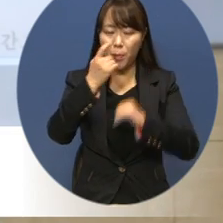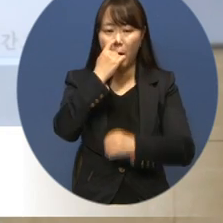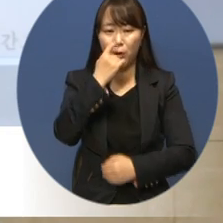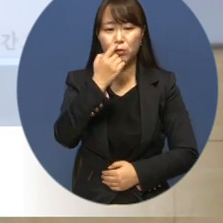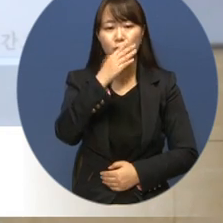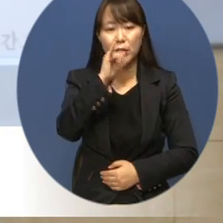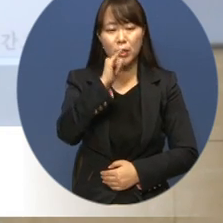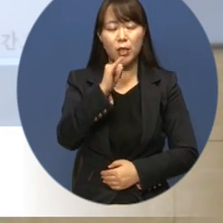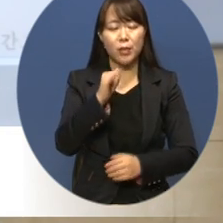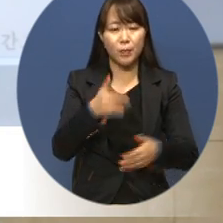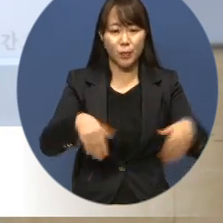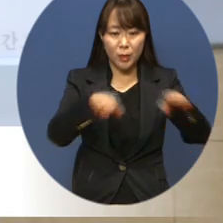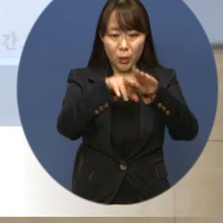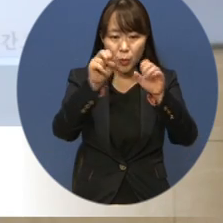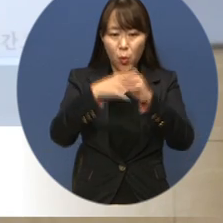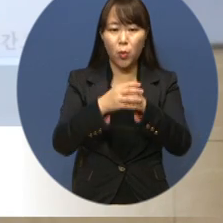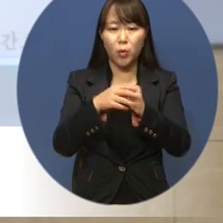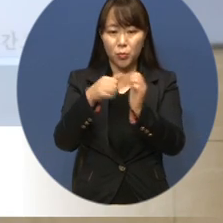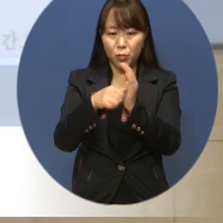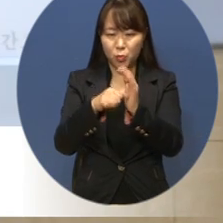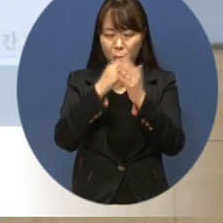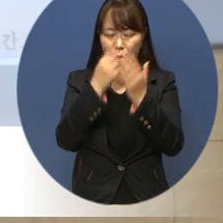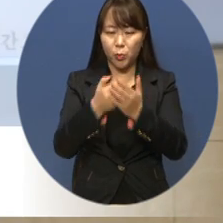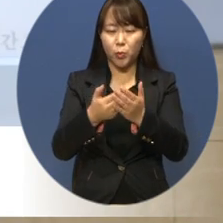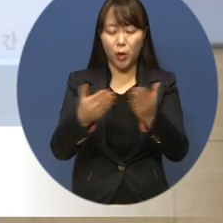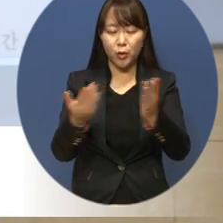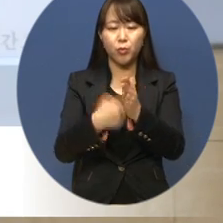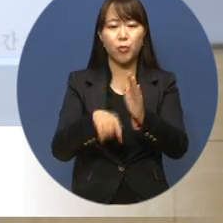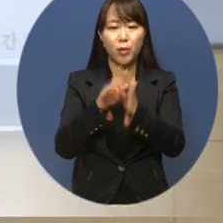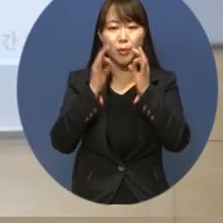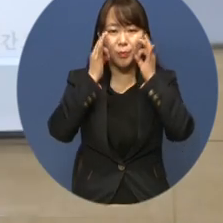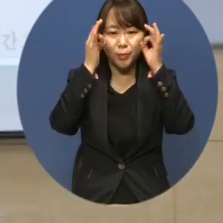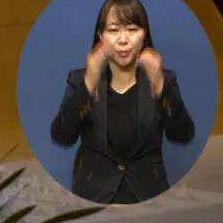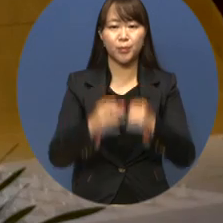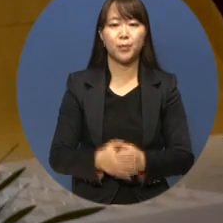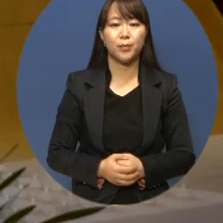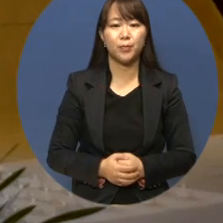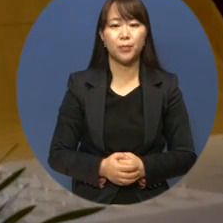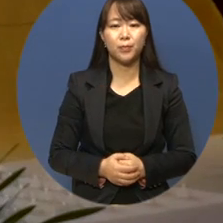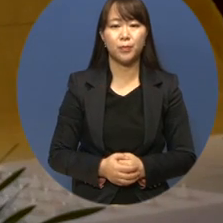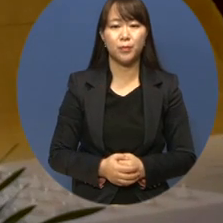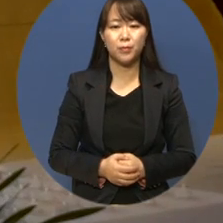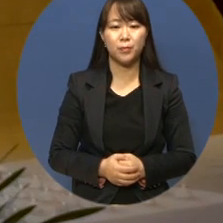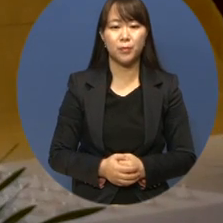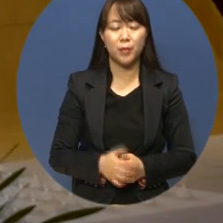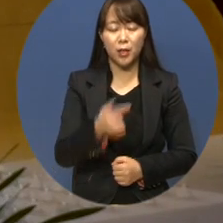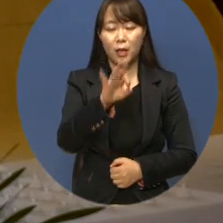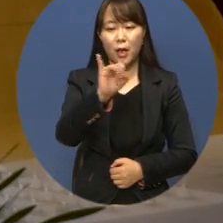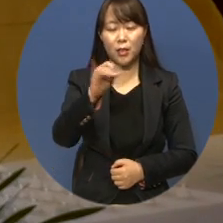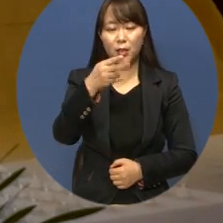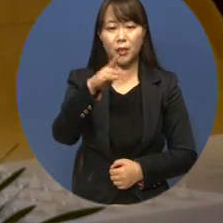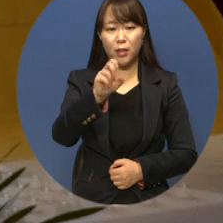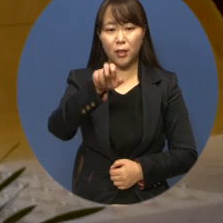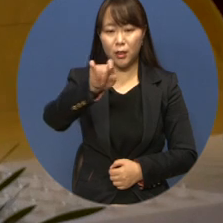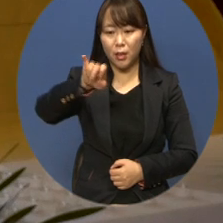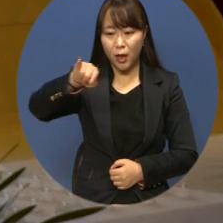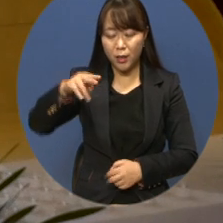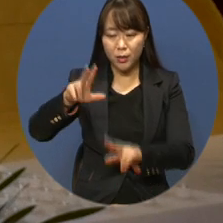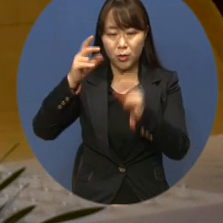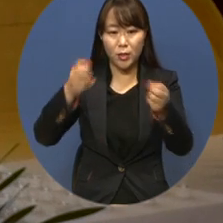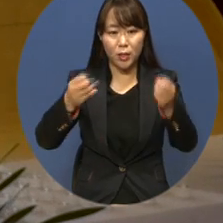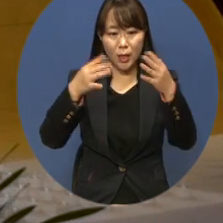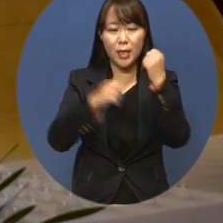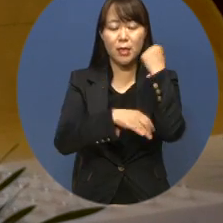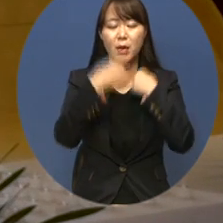수 있도록 충분한 시설과 기자재를 공급할 수 있도록 하겠습니다. 나이팅게일 선서식은 기본 이론